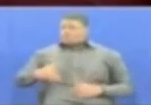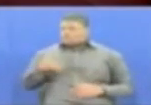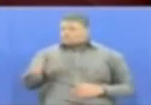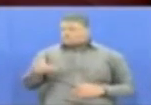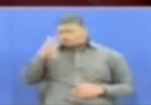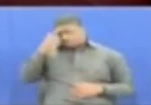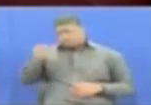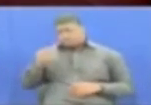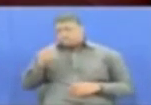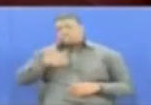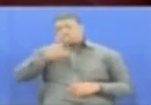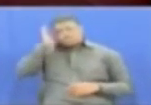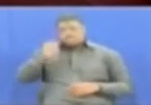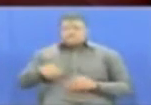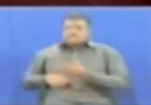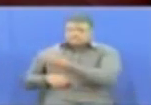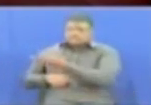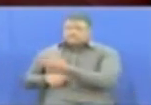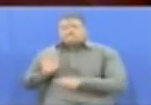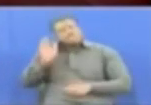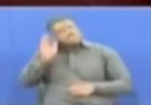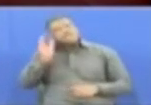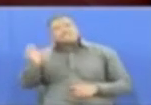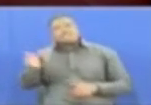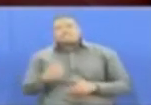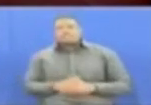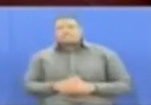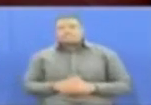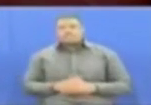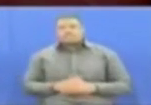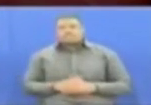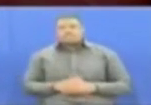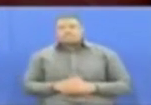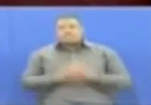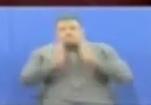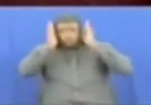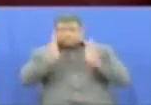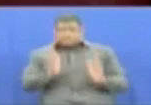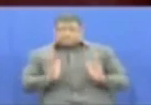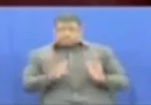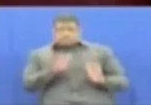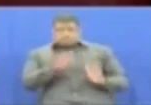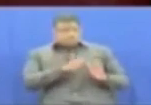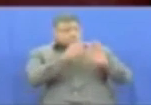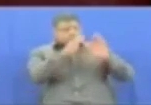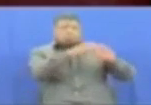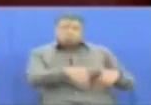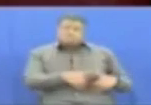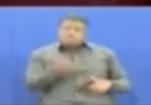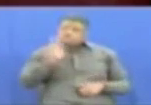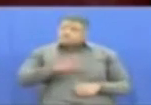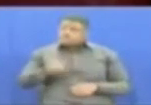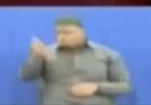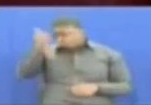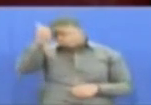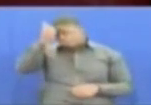Naamini kabisa na serikali nayo itasikiliza. Waheshimiwa wabunge, kwa kumalizia, tukumbuke kwamba